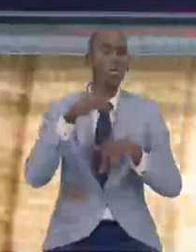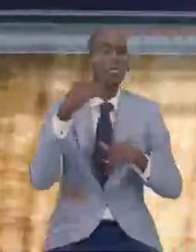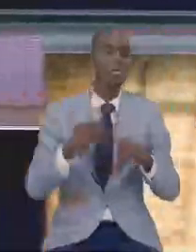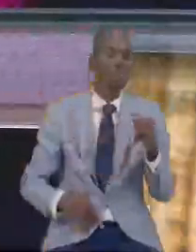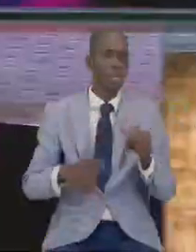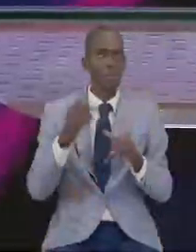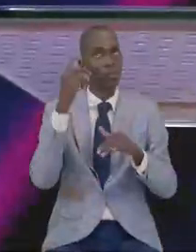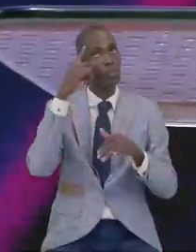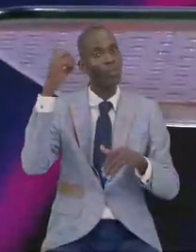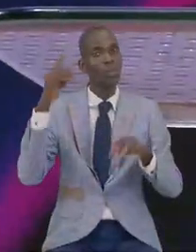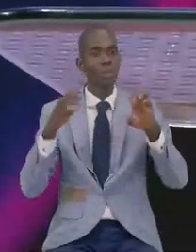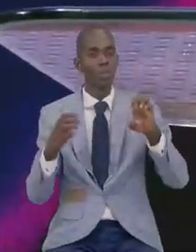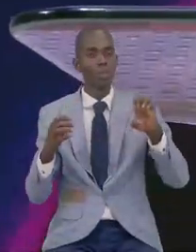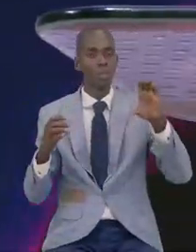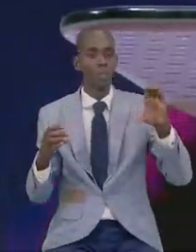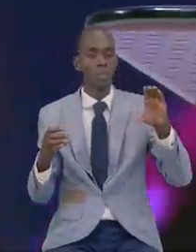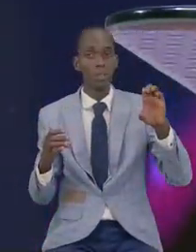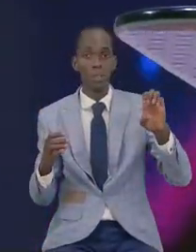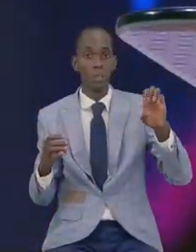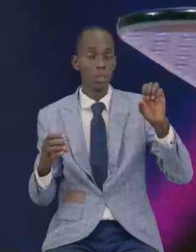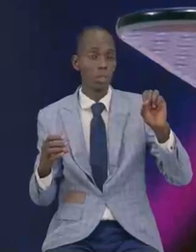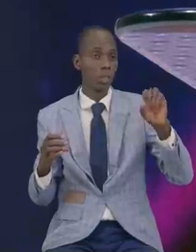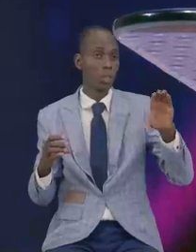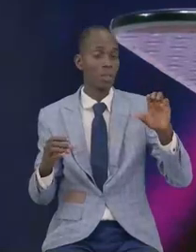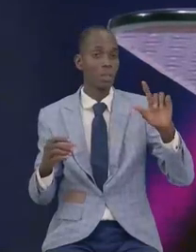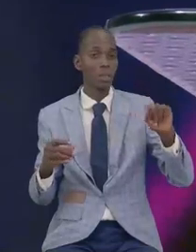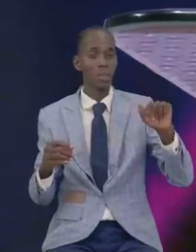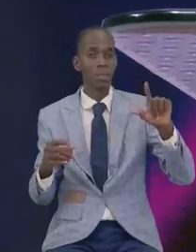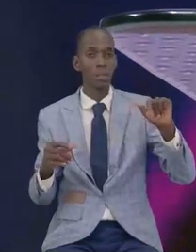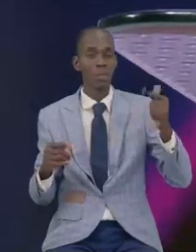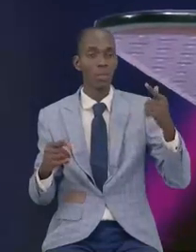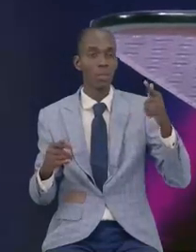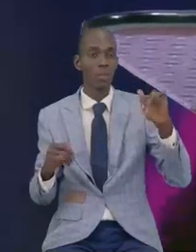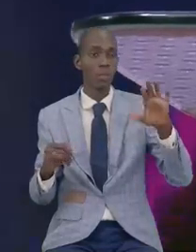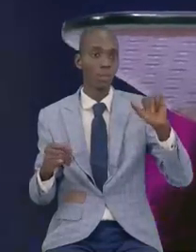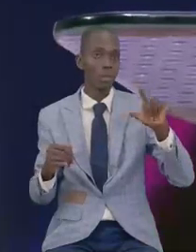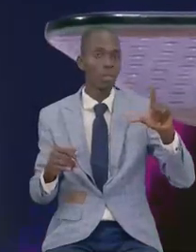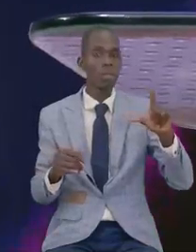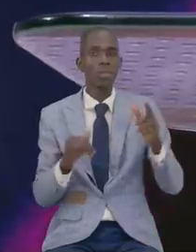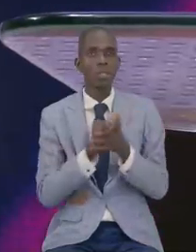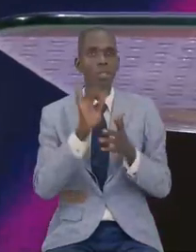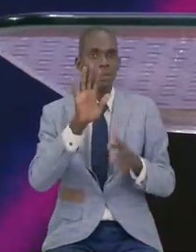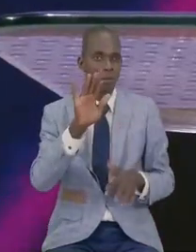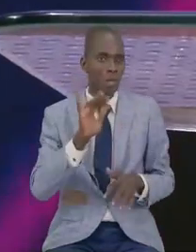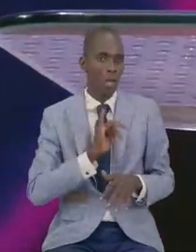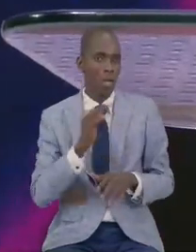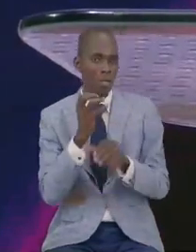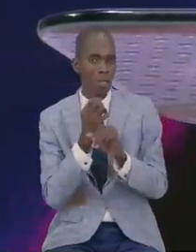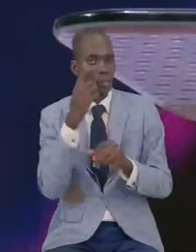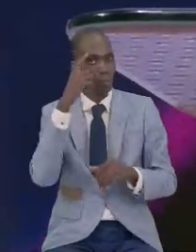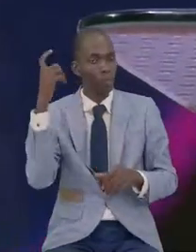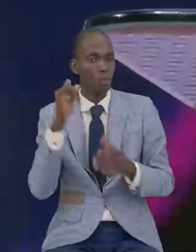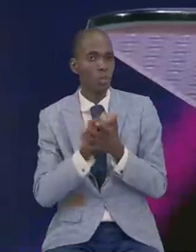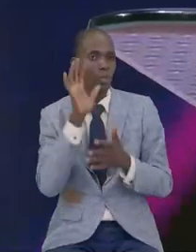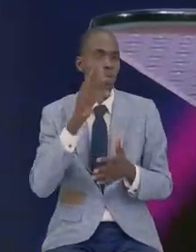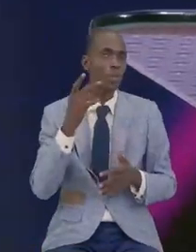eschatologique. Ce n'est pas les rêves. Tu as dit quelqu'un que je t'ai vu, tu auras ceci, cela. Ce n'est pas ça. Ça, ce sont des